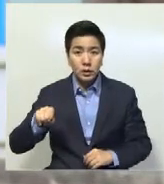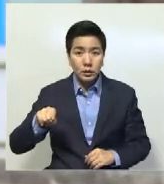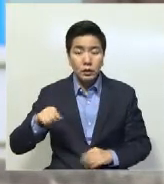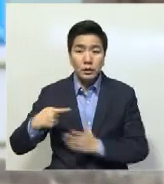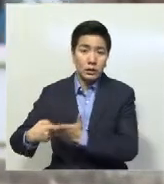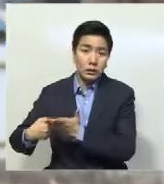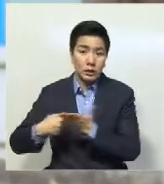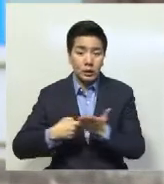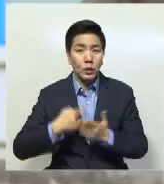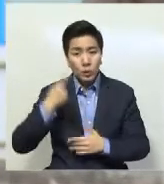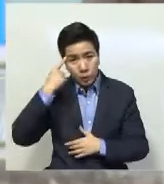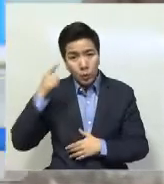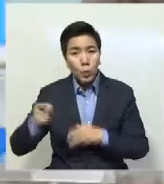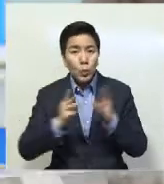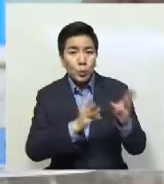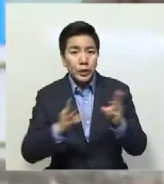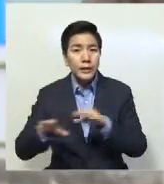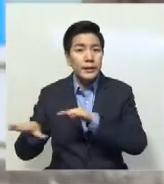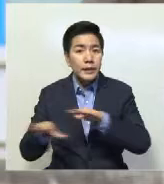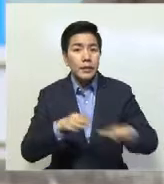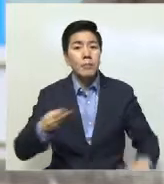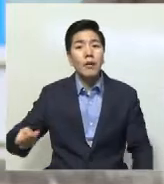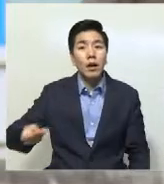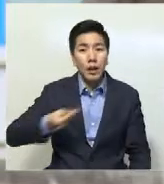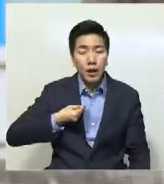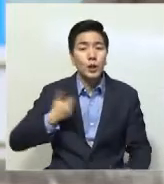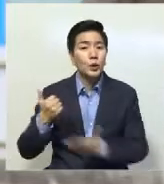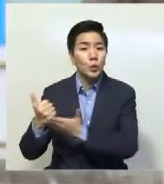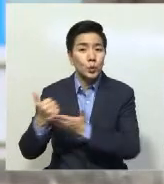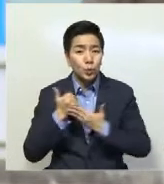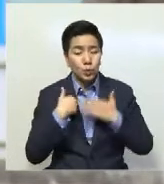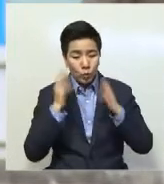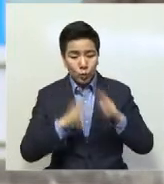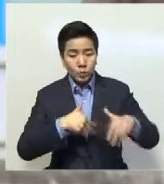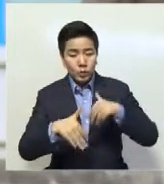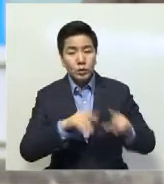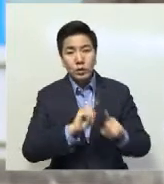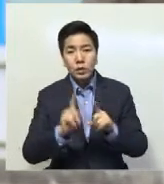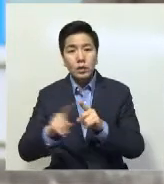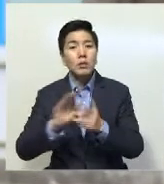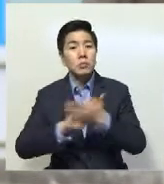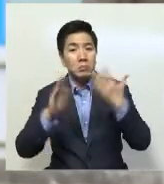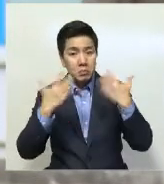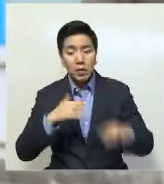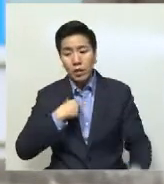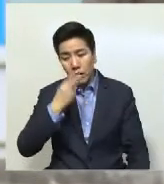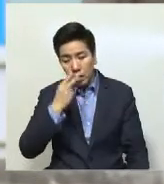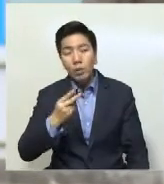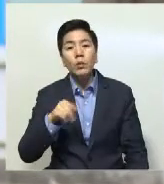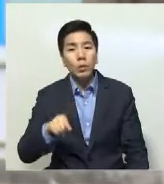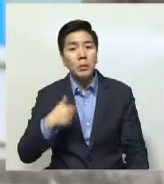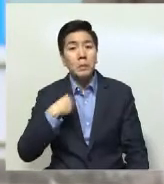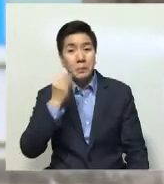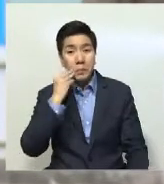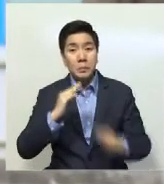แสดงให้เห็นว่าเขาได้มีการพยายามที่จะเตรียมความพร้อมนะคะที่จะช่วยเหลือประชาชนในพื้นที่เนี่ยในทุกๆด้านนะคะสำหรับบ้